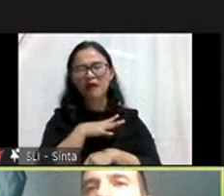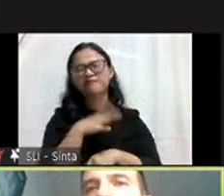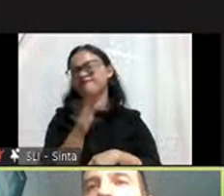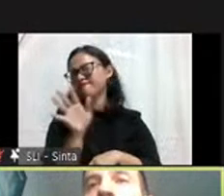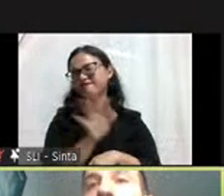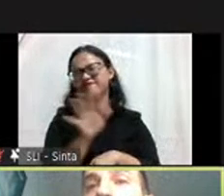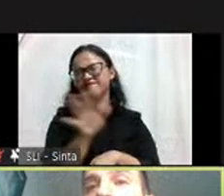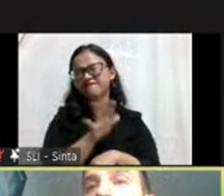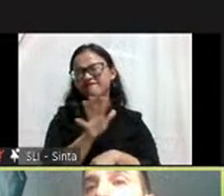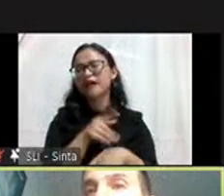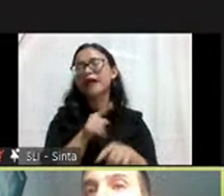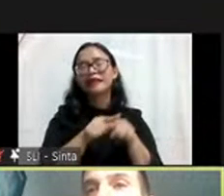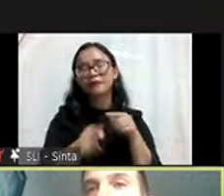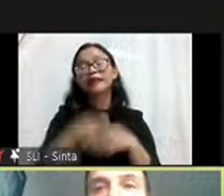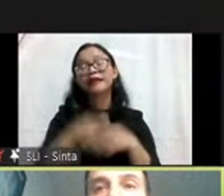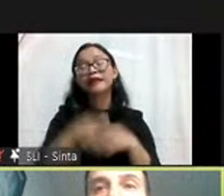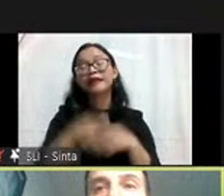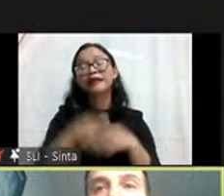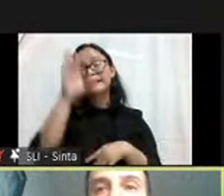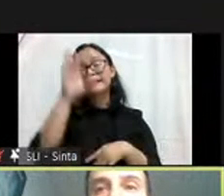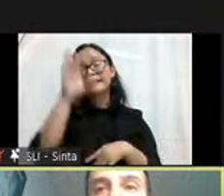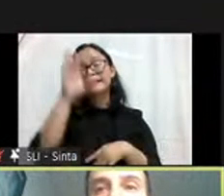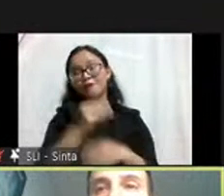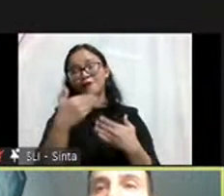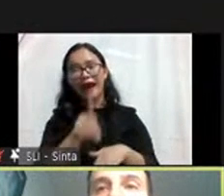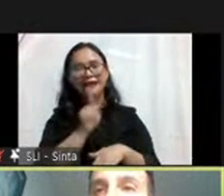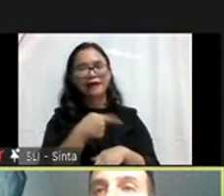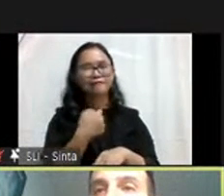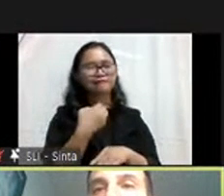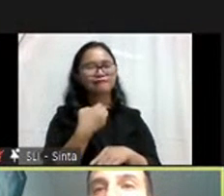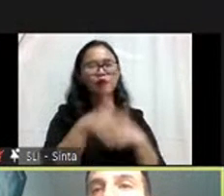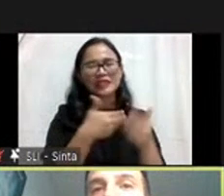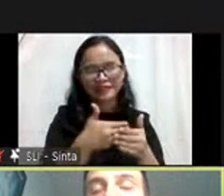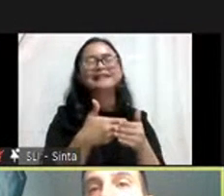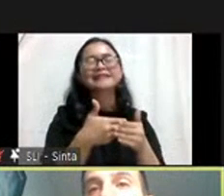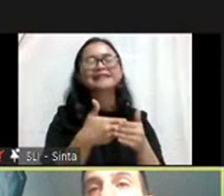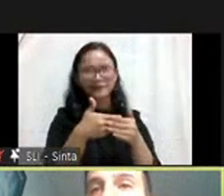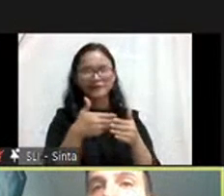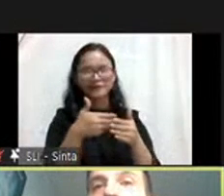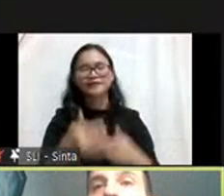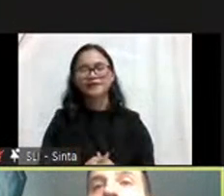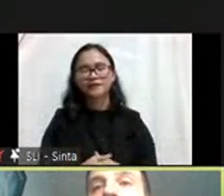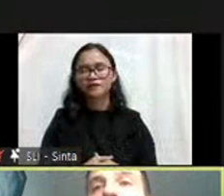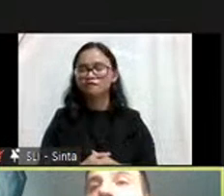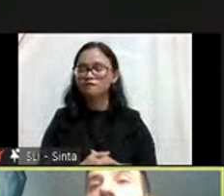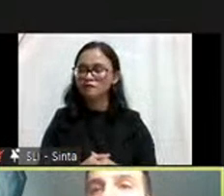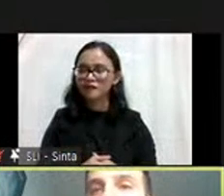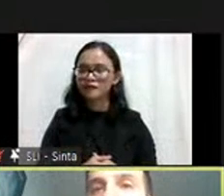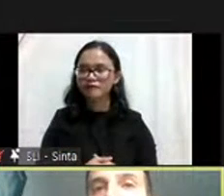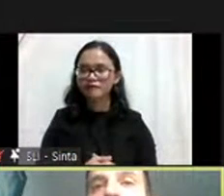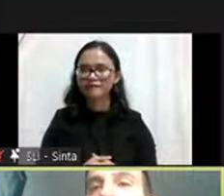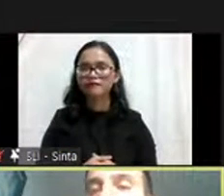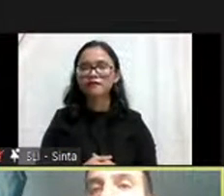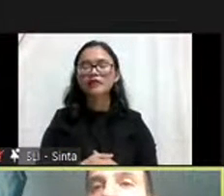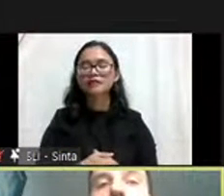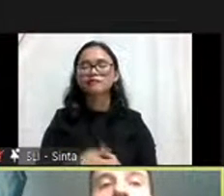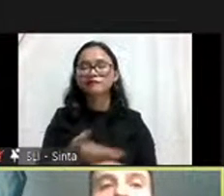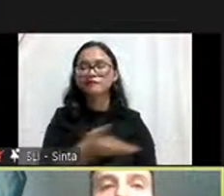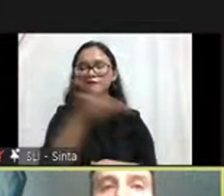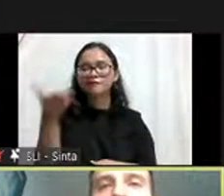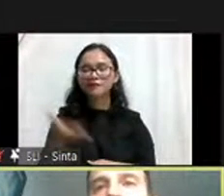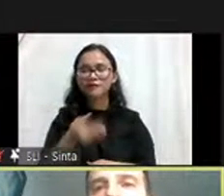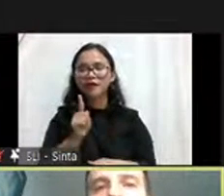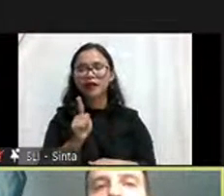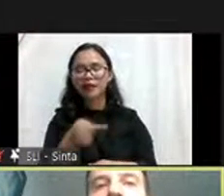ee tapi kita bisa melihat banyak sekali hal-hal yang terjadi Minggu lalu saya bagaimana perwakilan dari masyarakat sipil